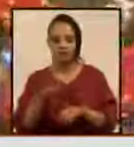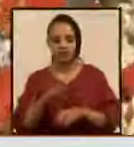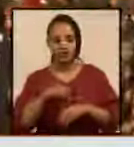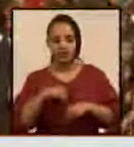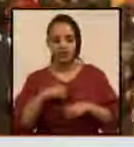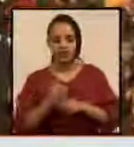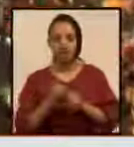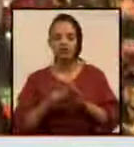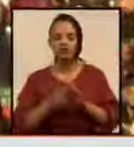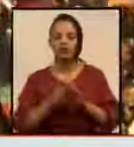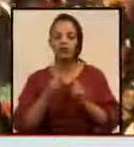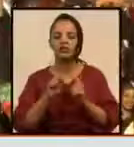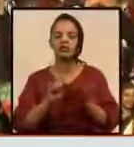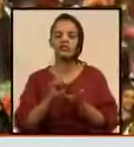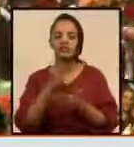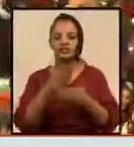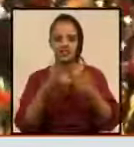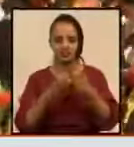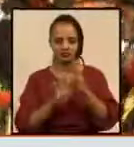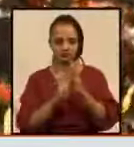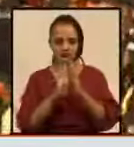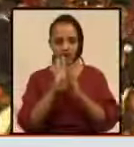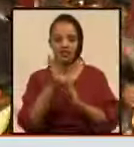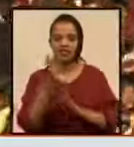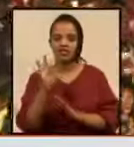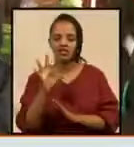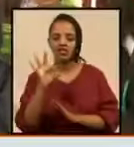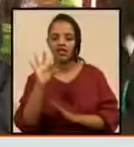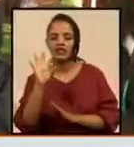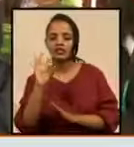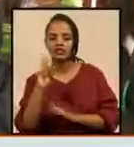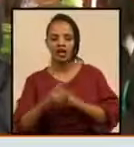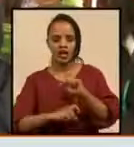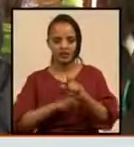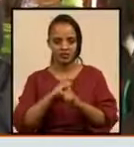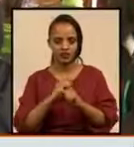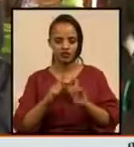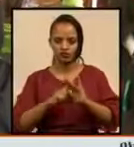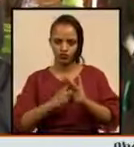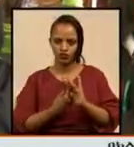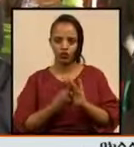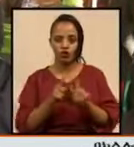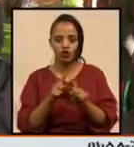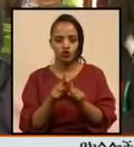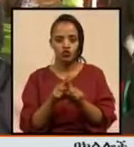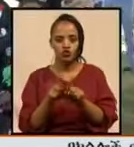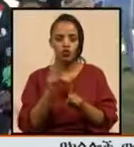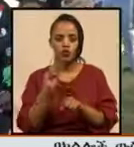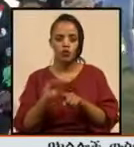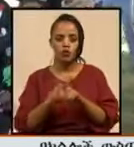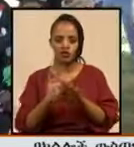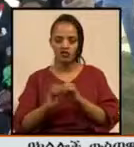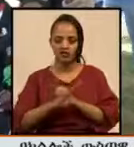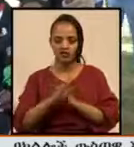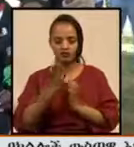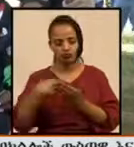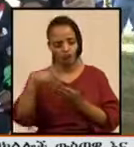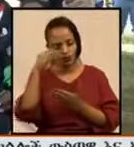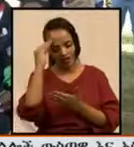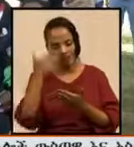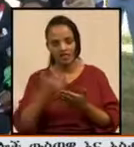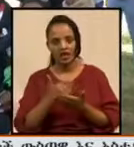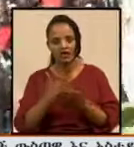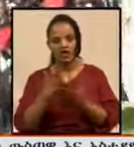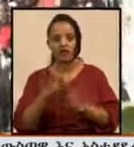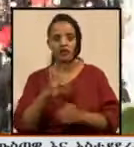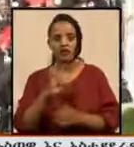የጀመረ ሲሆን ወደ ዩኒቨርሲቲ ደረጃ ካደገበት ከ1996 ዓመተ ምህረት ጀምሮ በልዩ ልዩ የሙያ ዘርፎች ምሁራንን እያፈራ